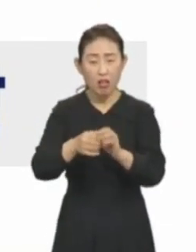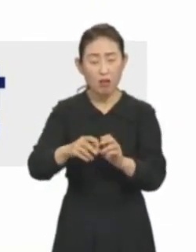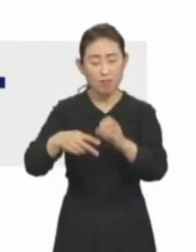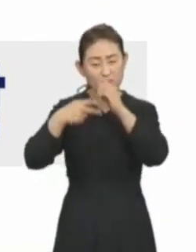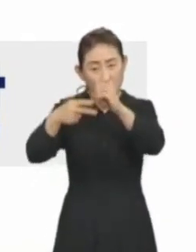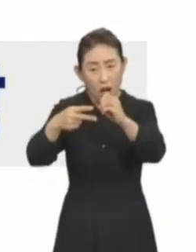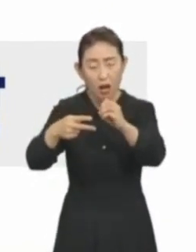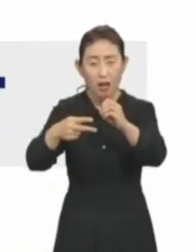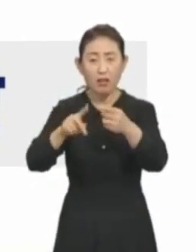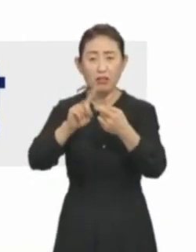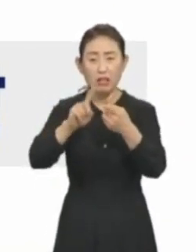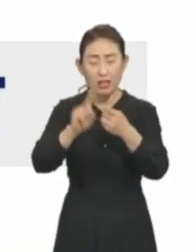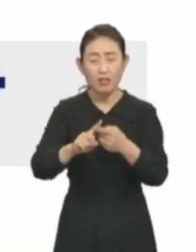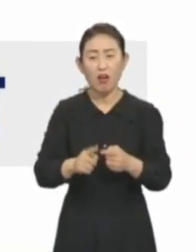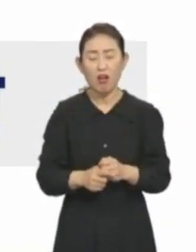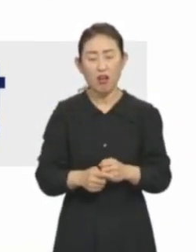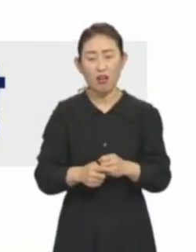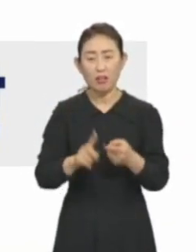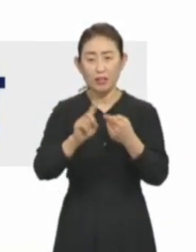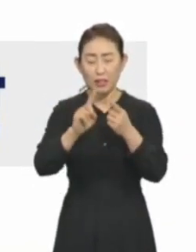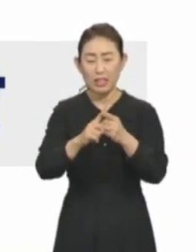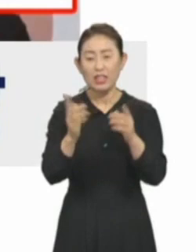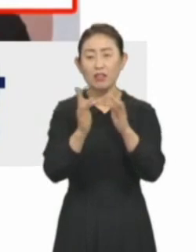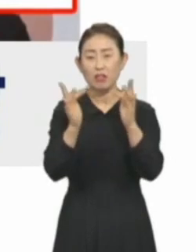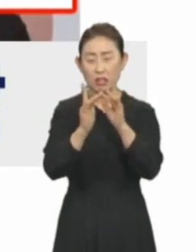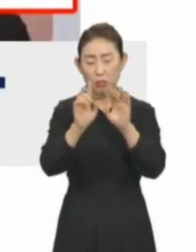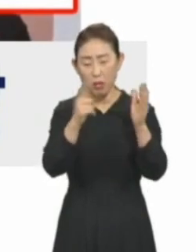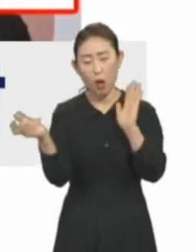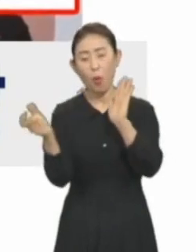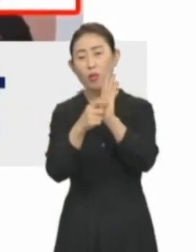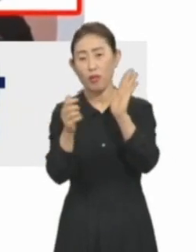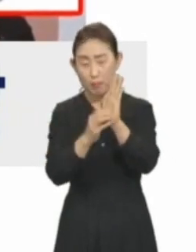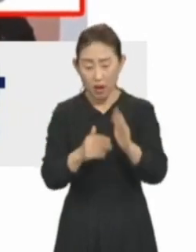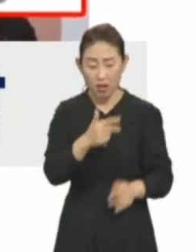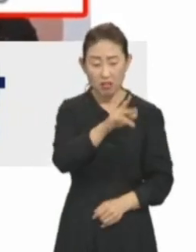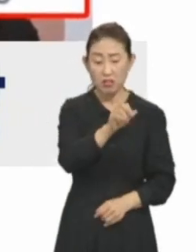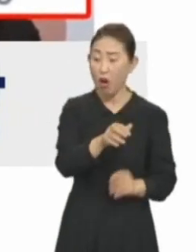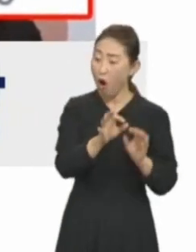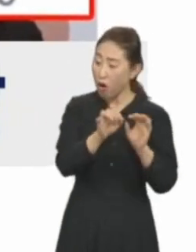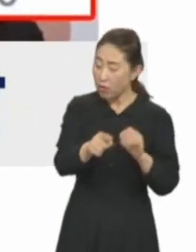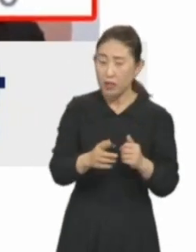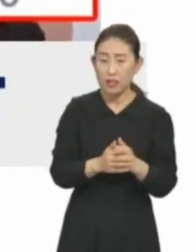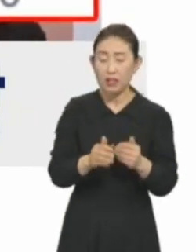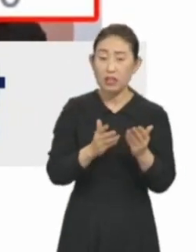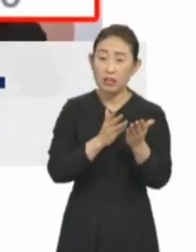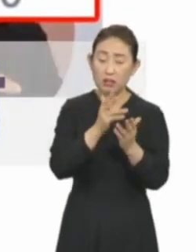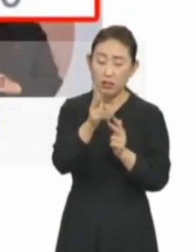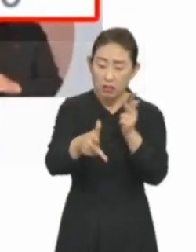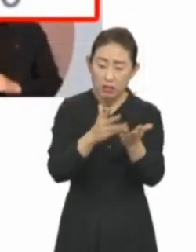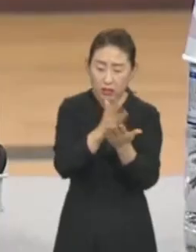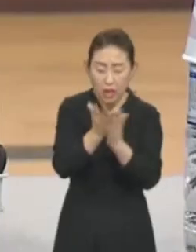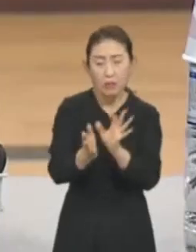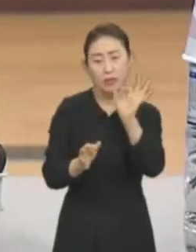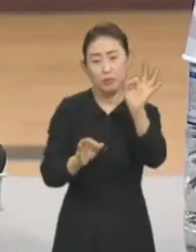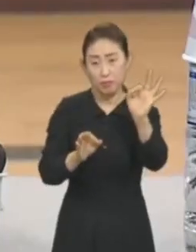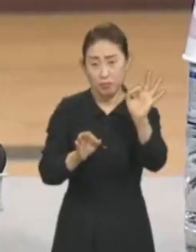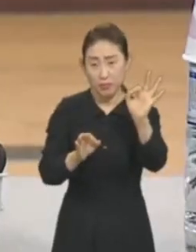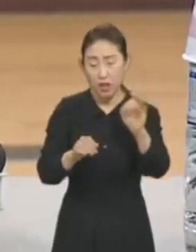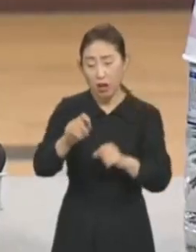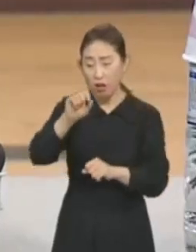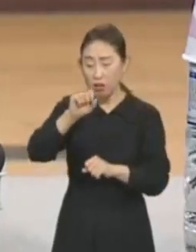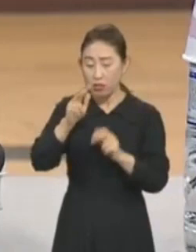카드 뉴스를 만들어 SNS 올렸습니다 그러자 성원 측은 10대공약 대부분 예산이 반